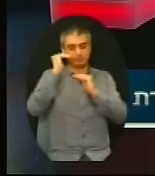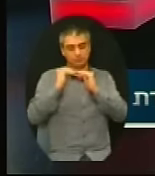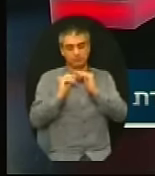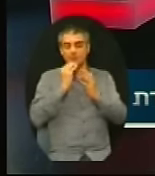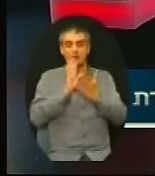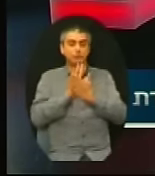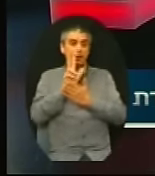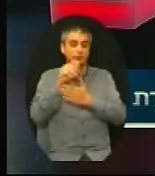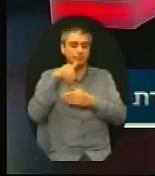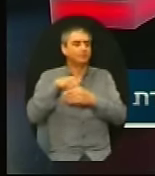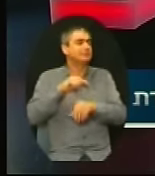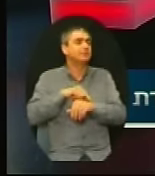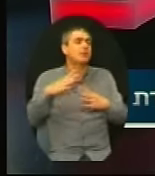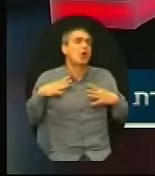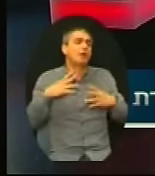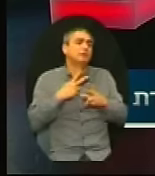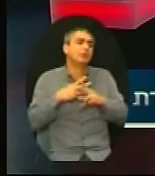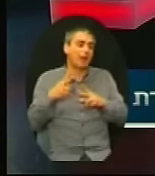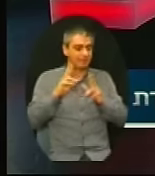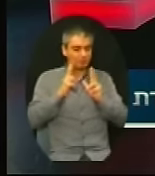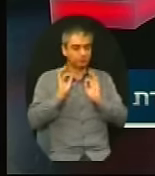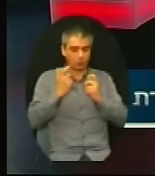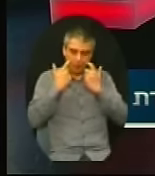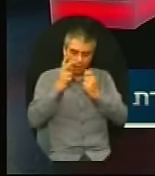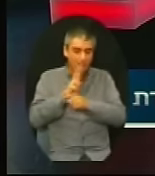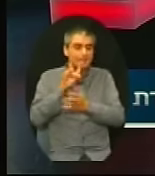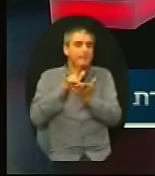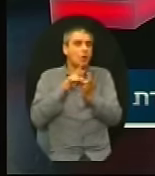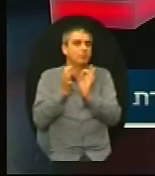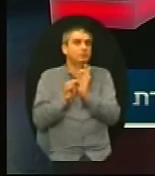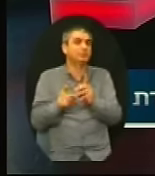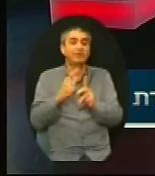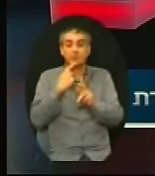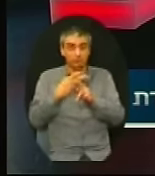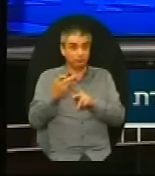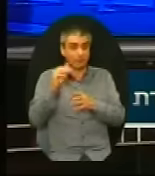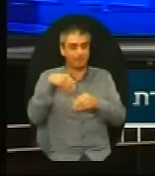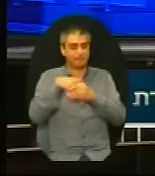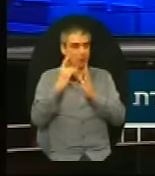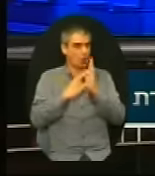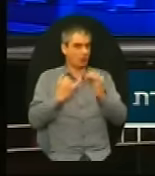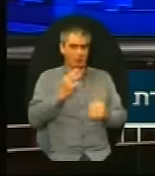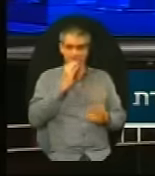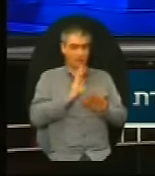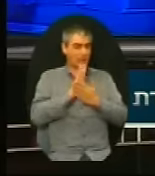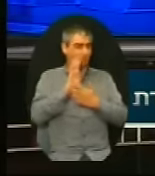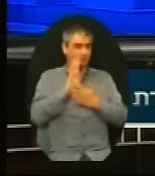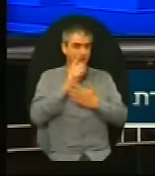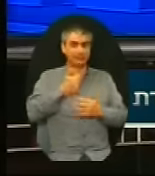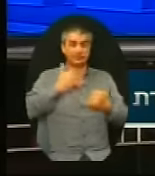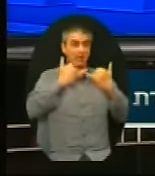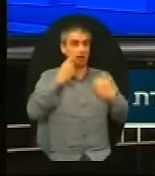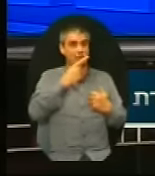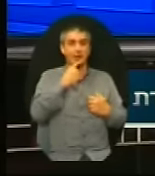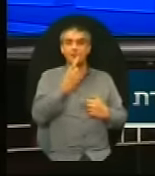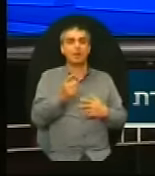לגיל 13, בחופשים בלבד, בצורה מבוקרת, במקומות מאוד מסוימים שיוגדרו, אגב, גם בחוק היום גילי 14, שר הרווחה